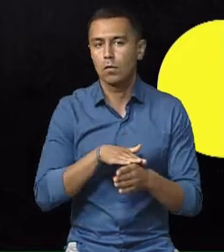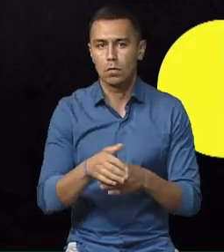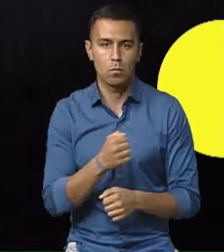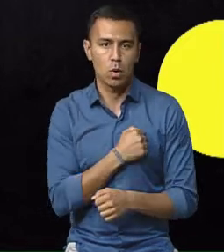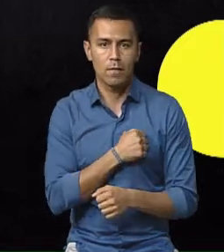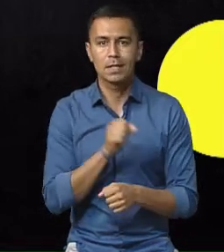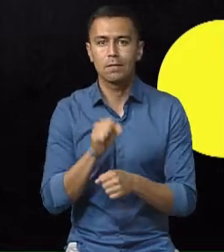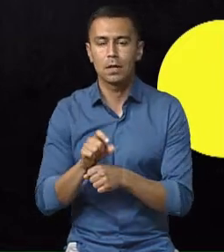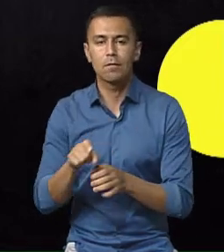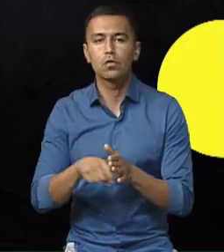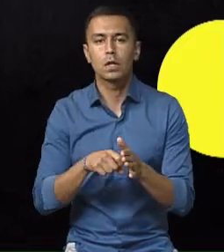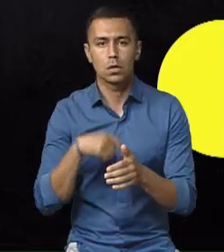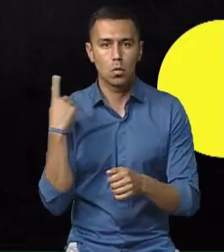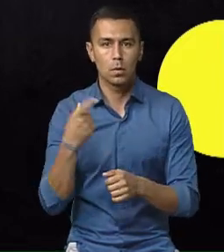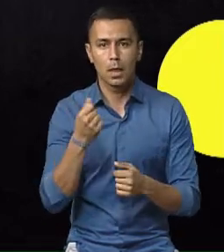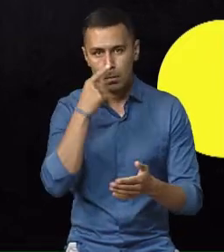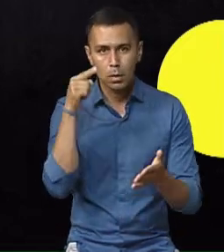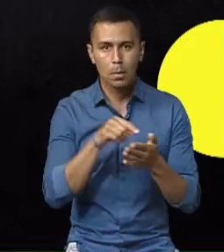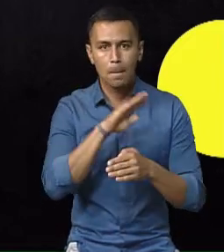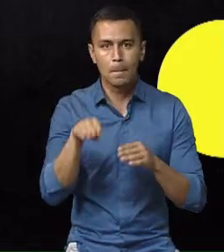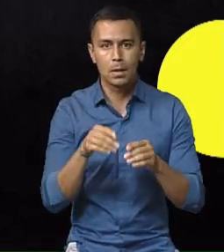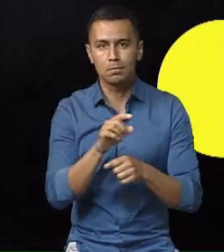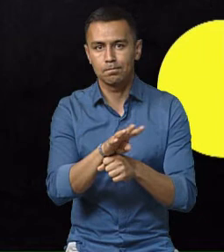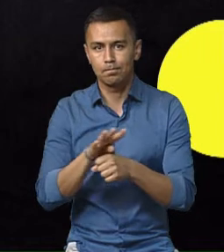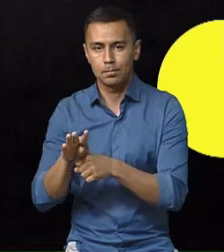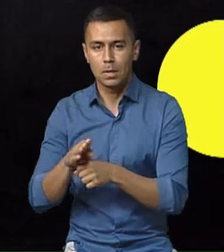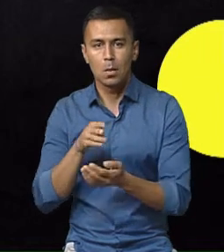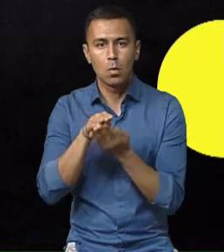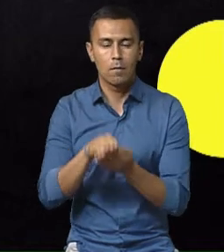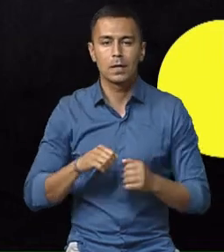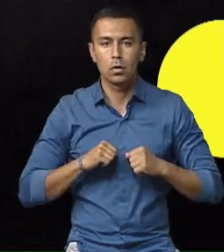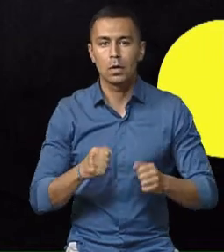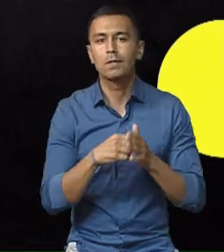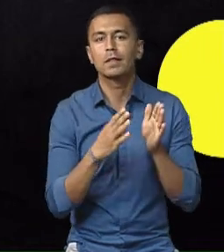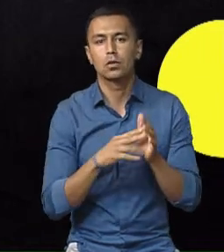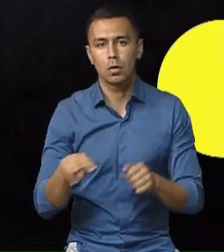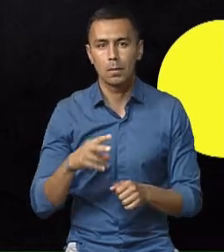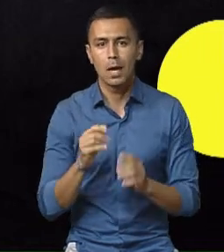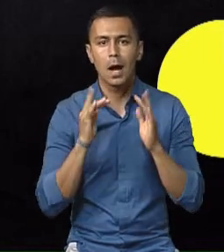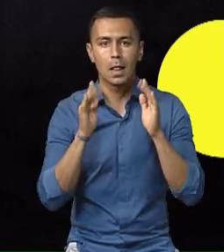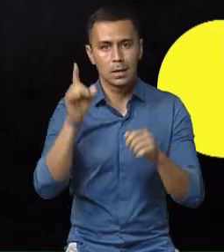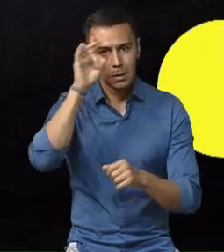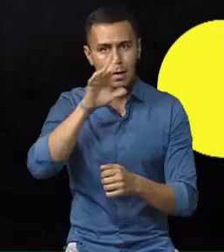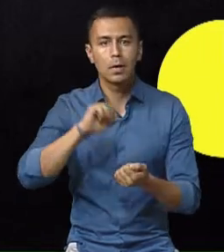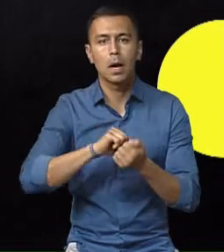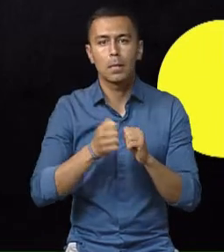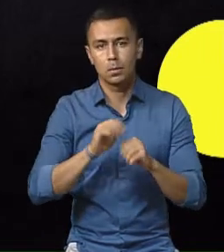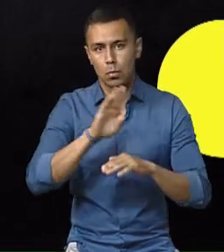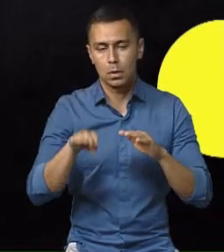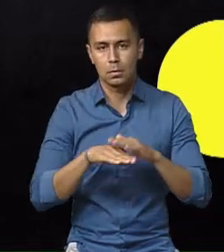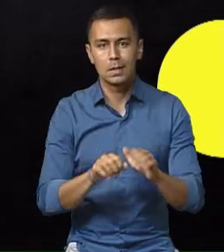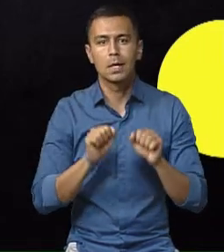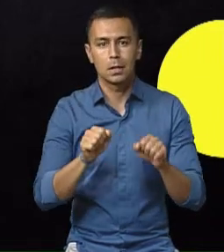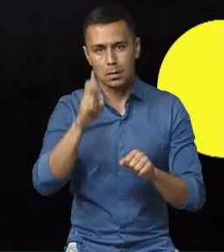бойове завдання в Донецькій області, де потрапив під мінометний обстріл. Поховають героя 19 липня на Алеї Слави у Кам'янці-Подільському.